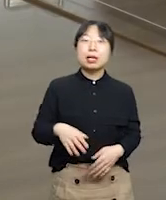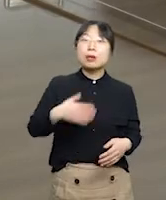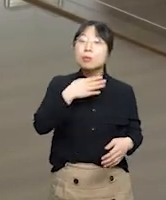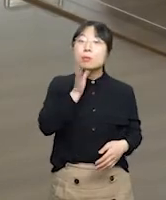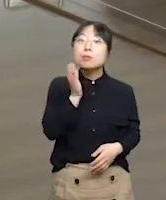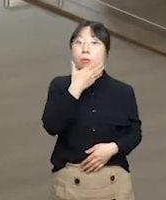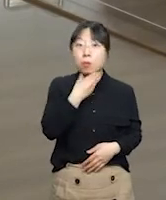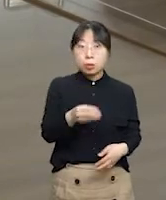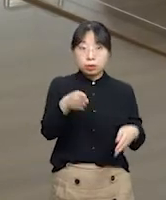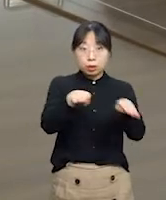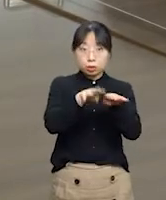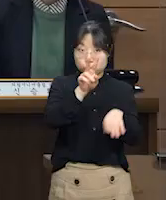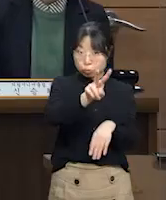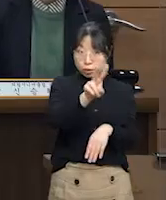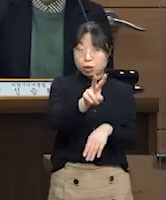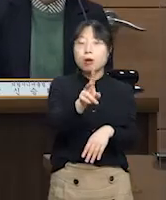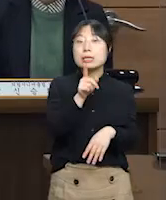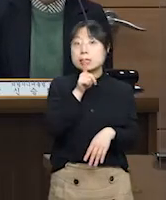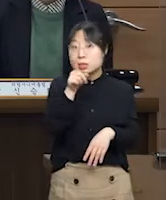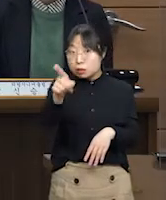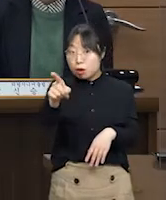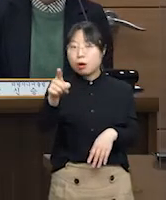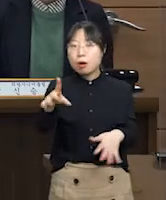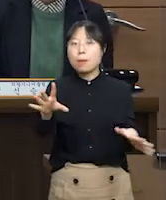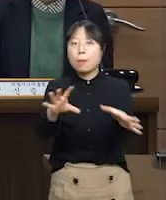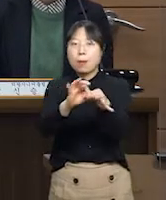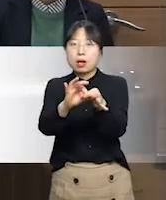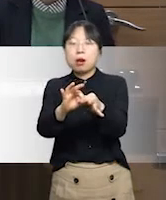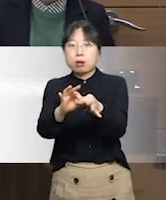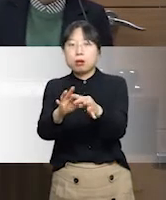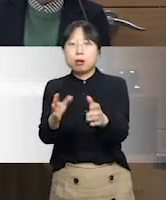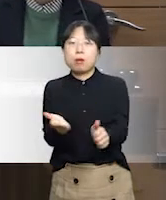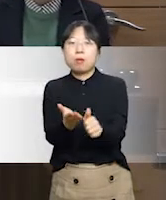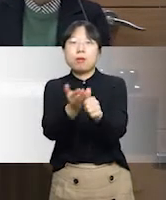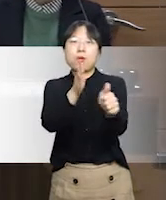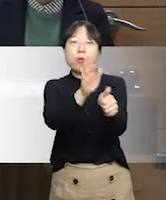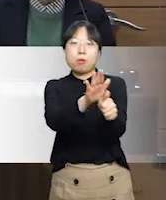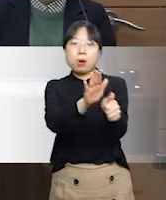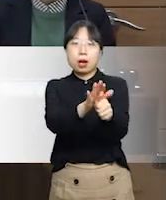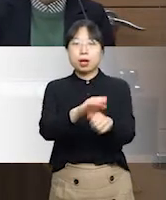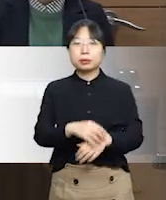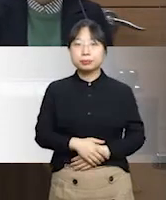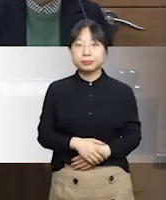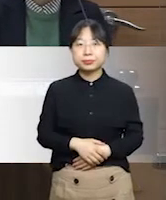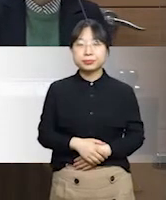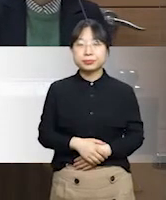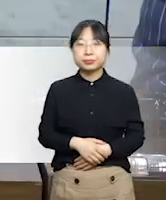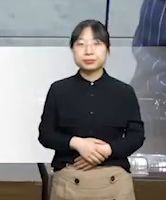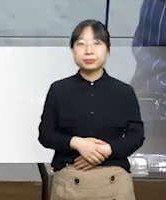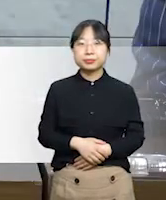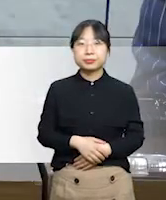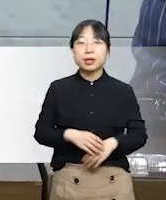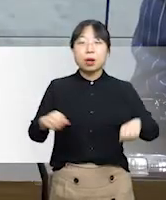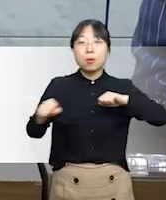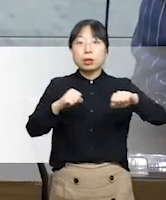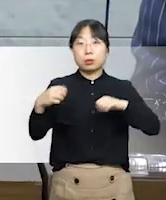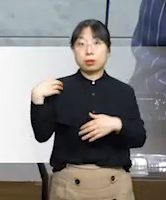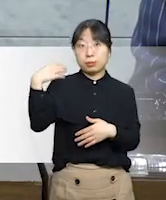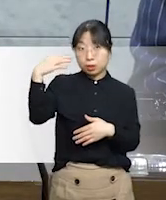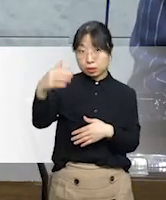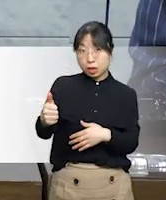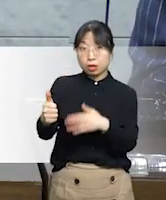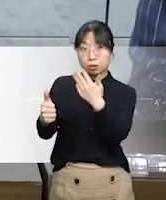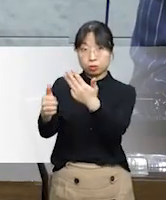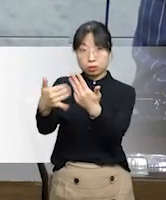있는데요. 선발된 시니어 액티브 매니저 8명은 양성교육 이수 후 4월 주 노인복지관 프로그램으로